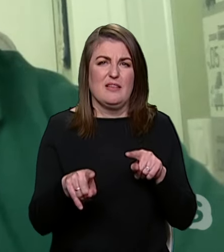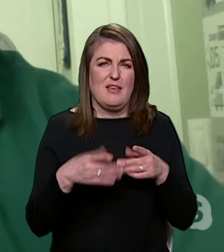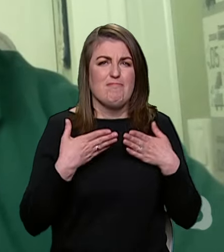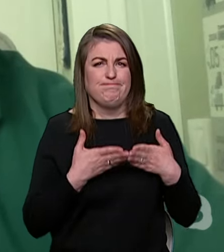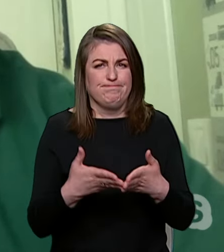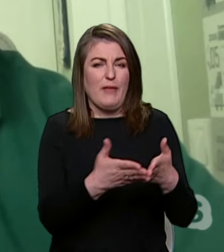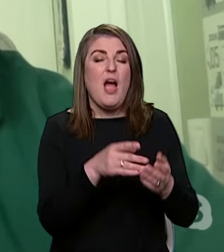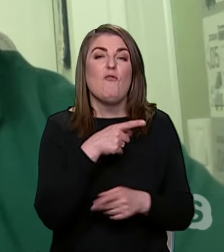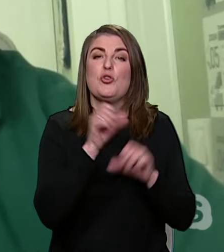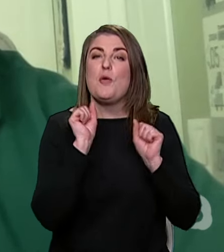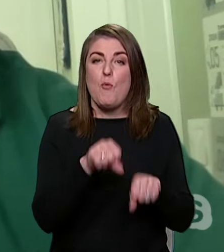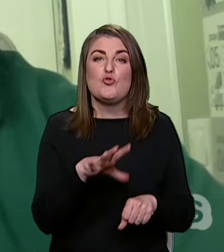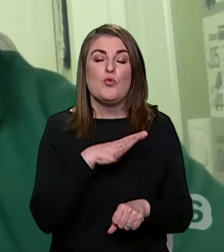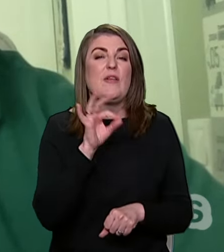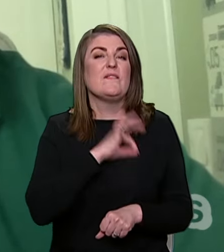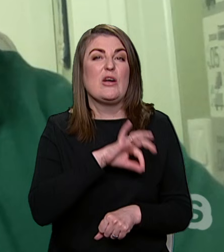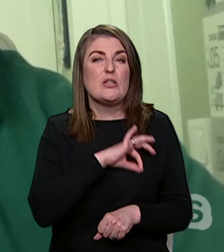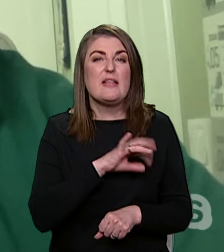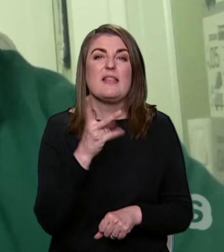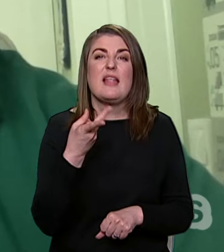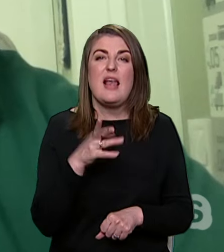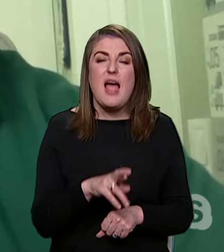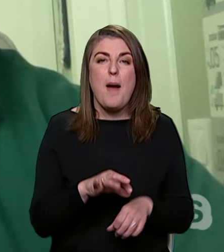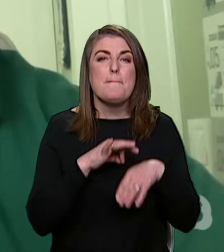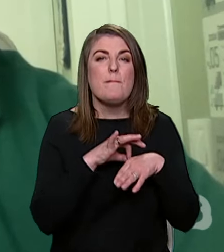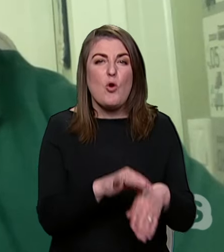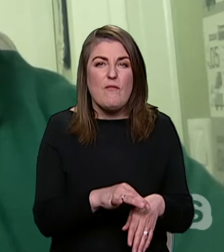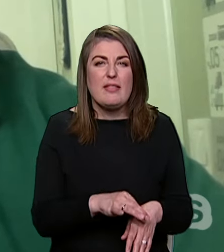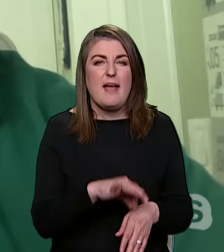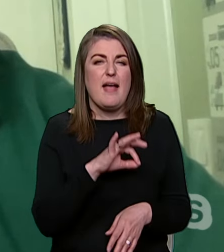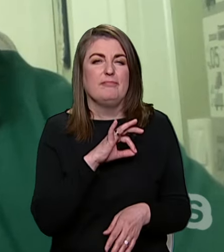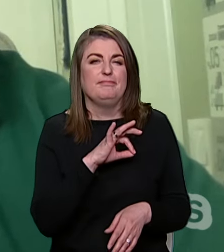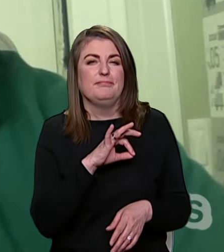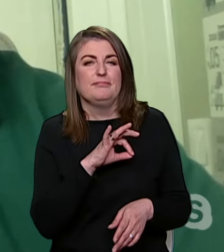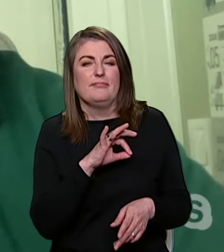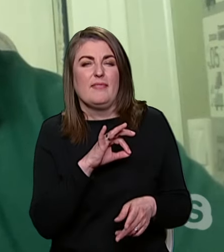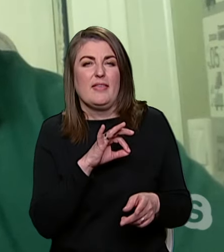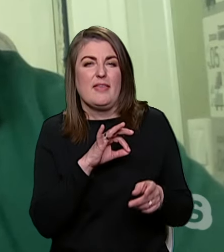швидкоходні, вони можуть бути використані для проведення диверсійних дій,